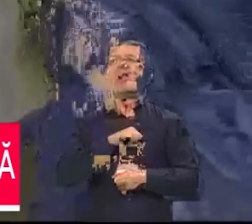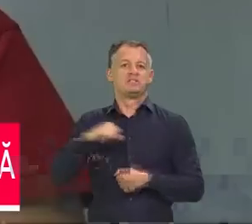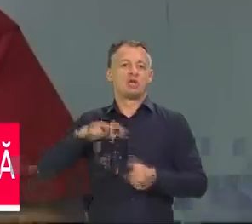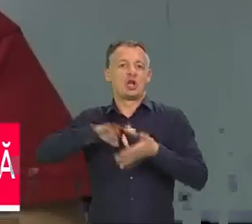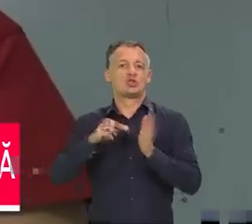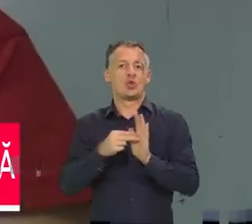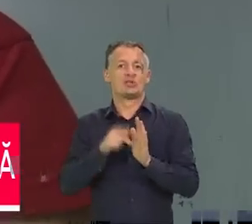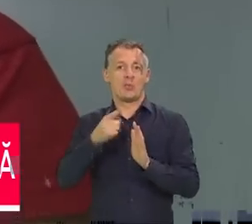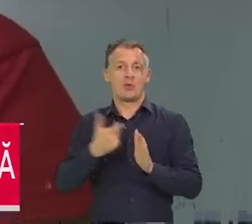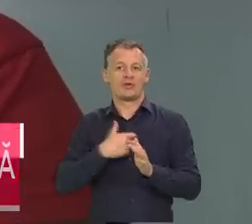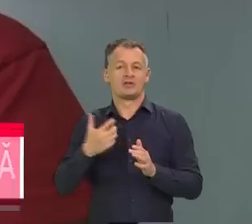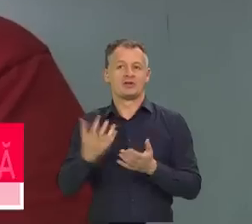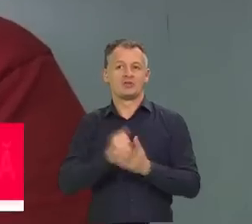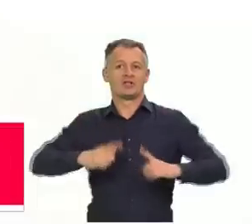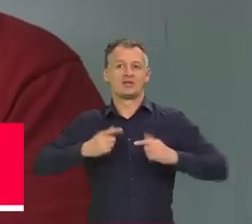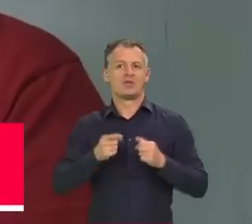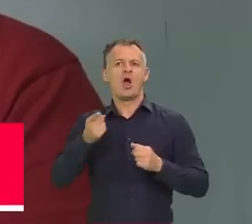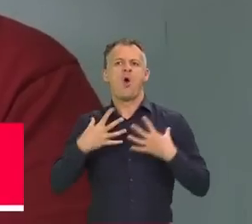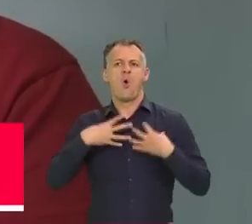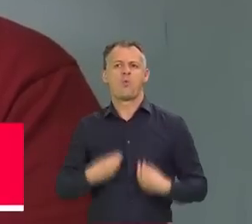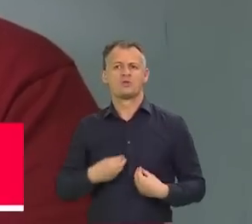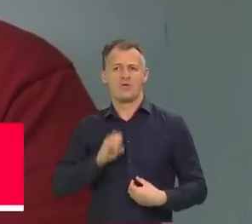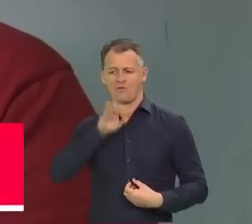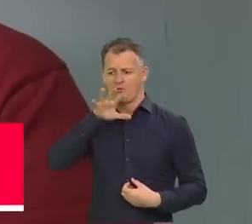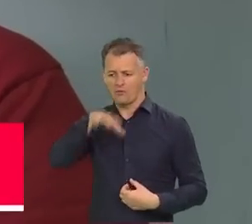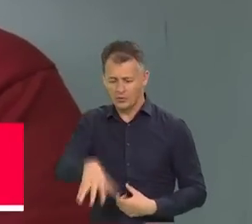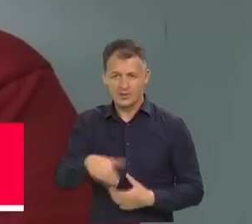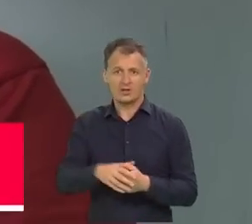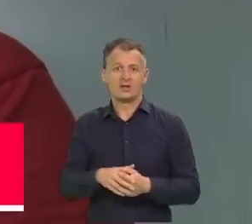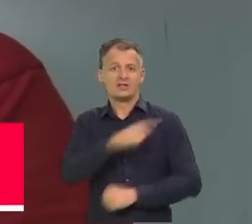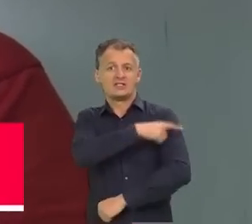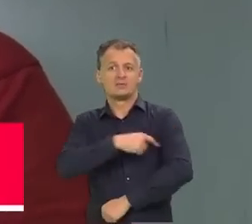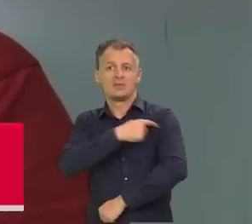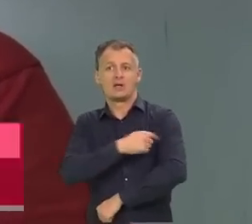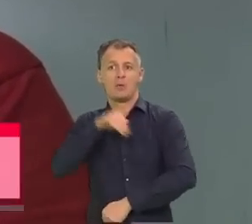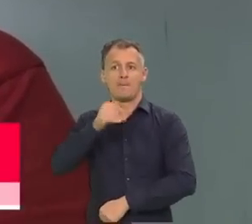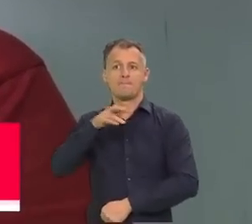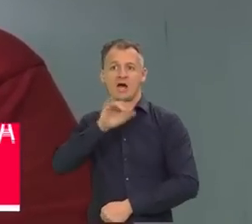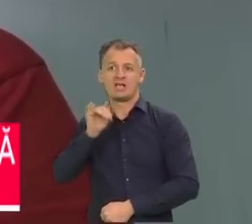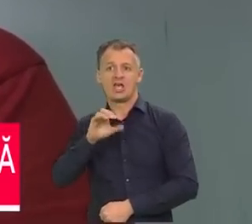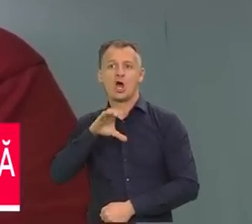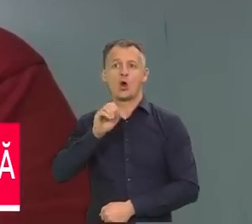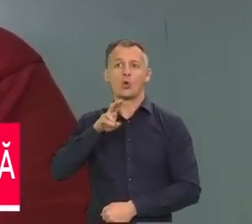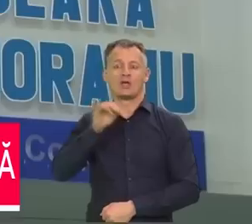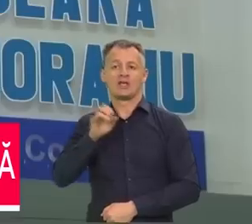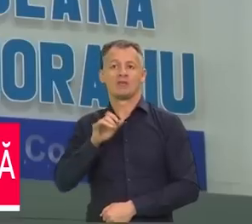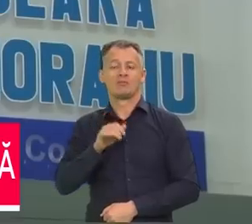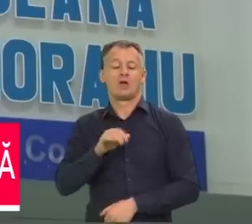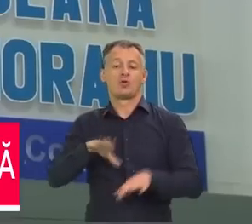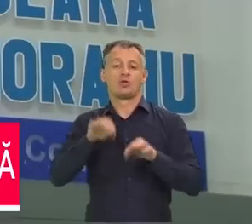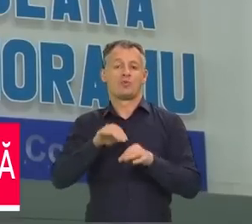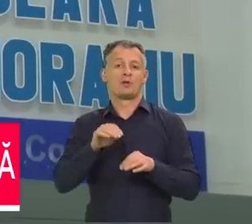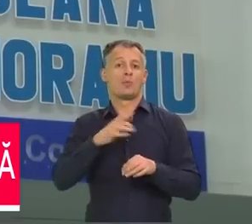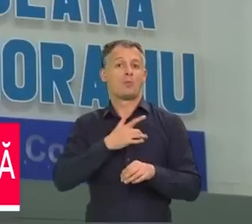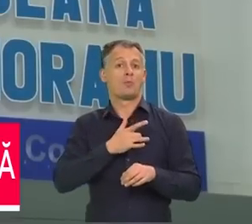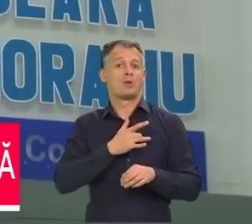supraviețui. Obosea, vomita. La Marie Curie a depistat că inima îi bate 13%. Coșmarul